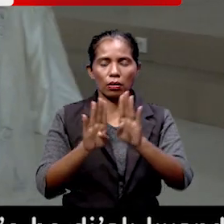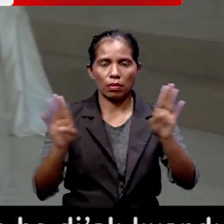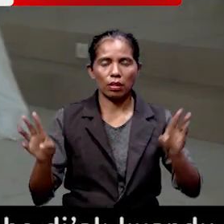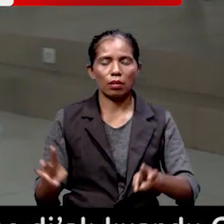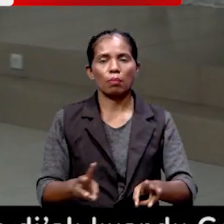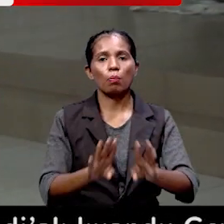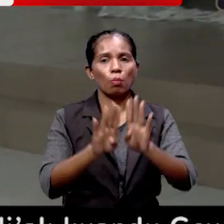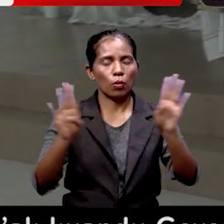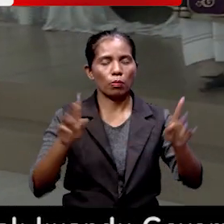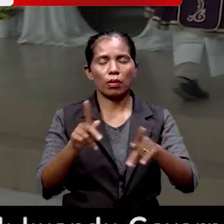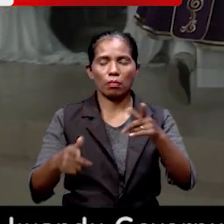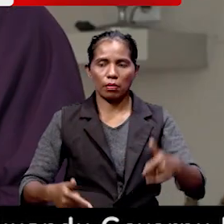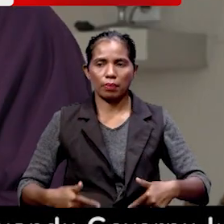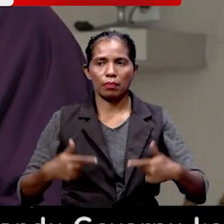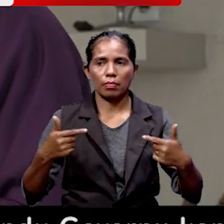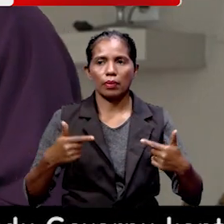Morris.